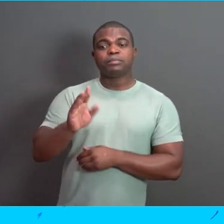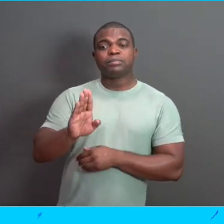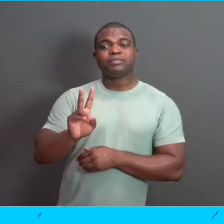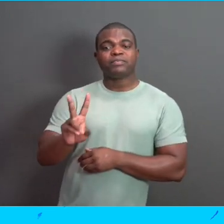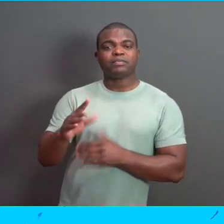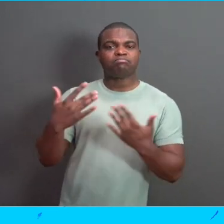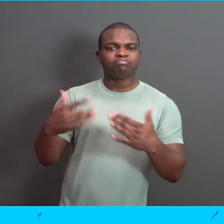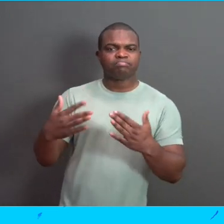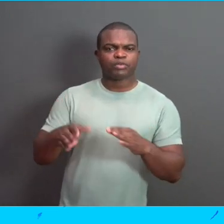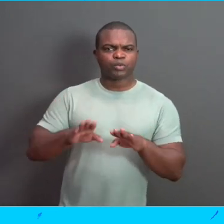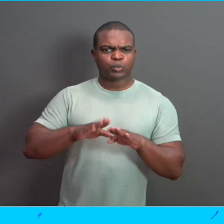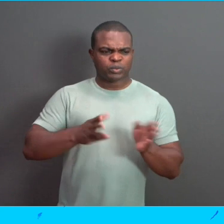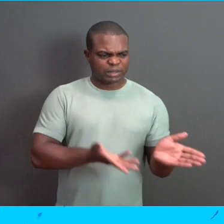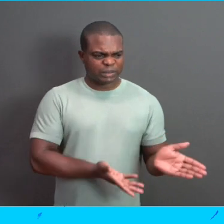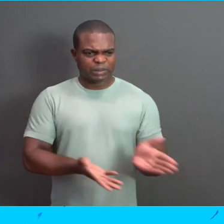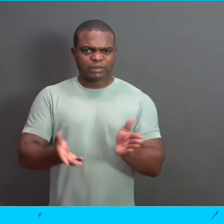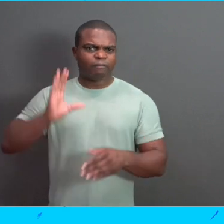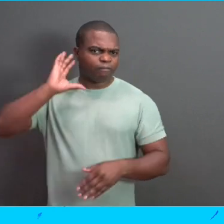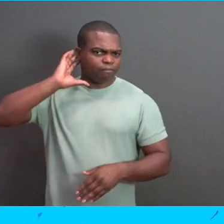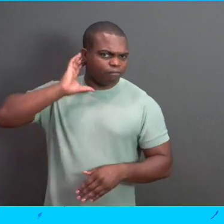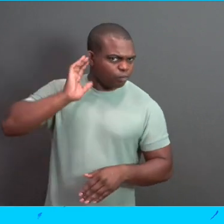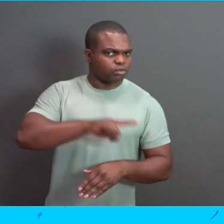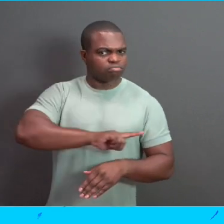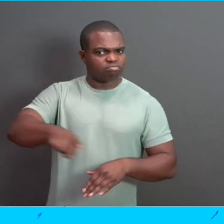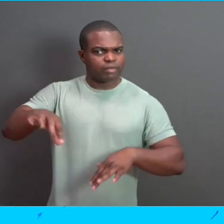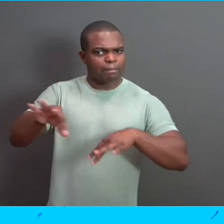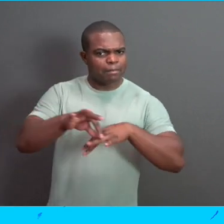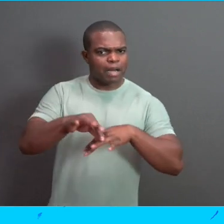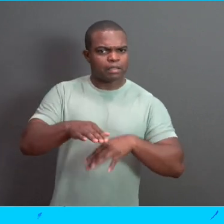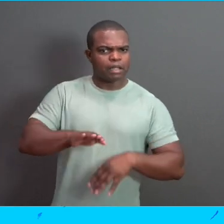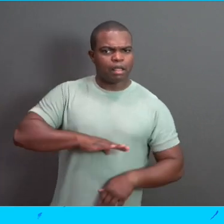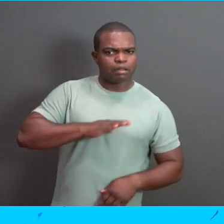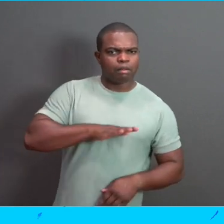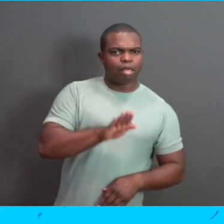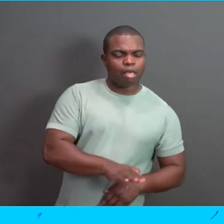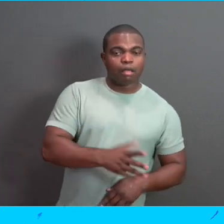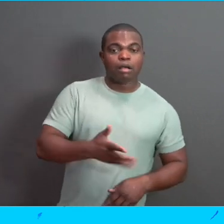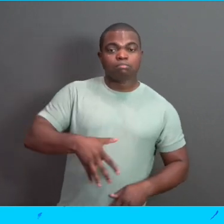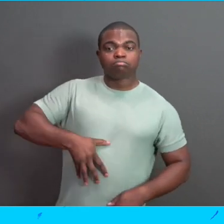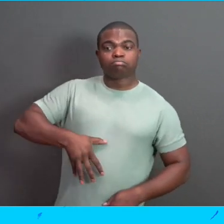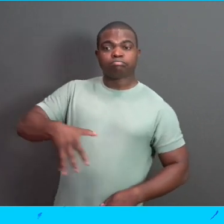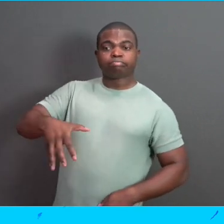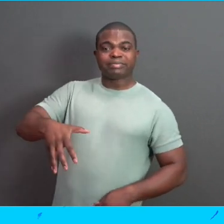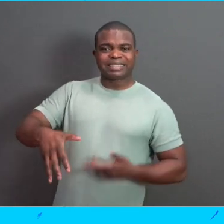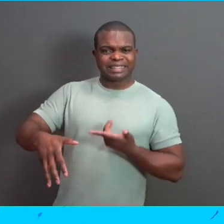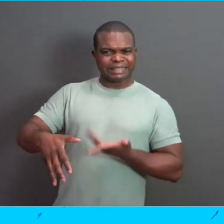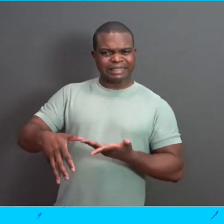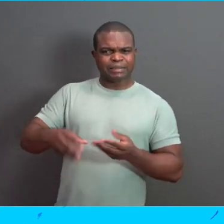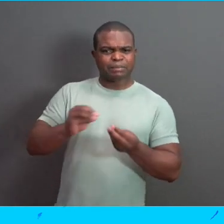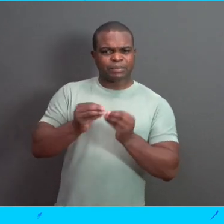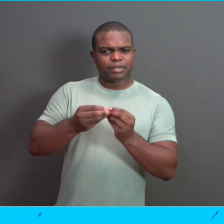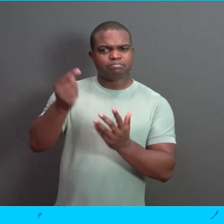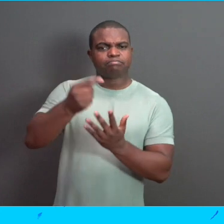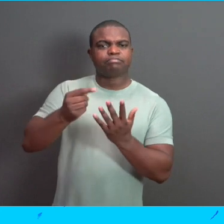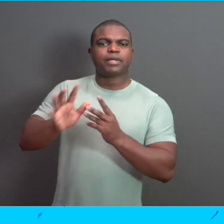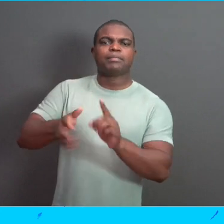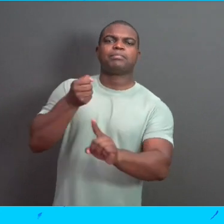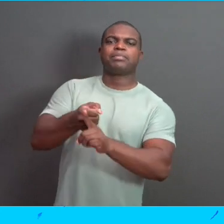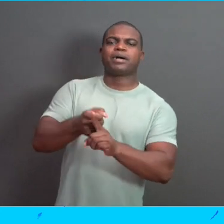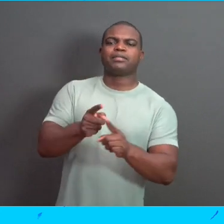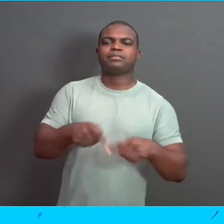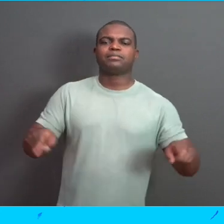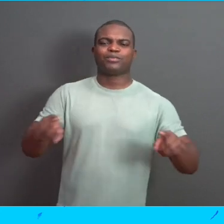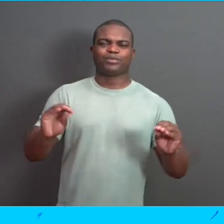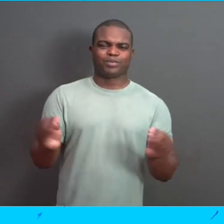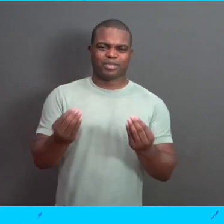impactent l'adolescence. Tout le jour dans tout le monde. Pour avoir un monde meilleur, c'est important d'équiper